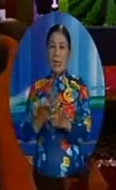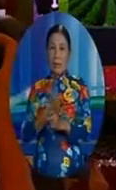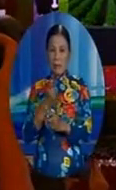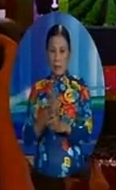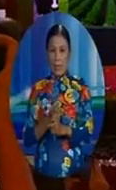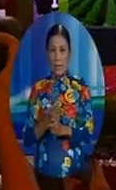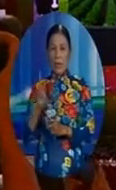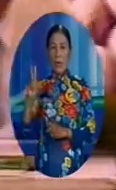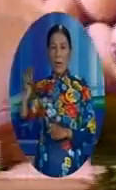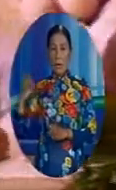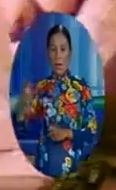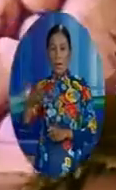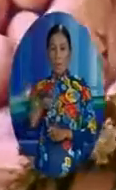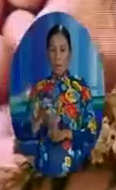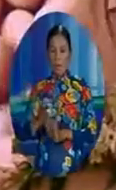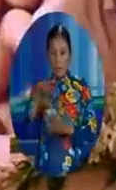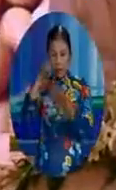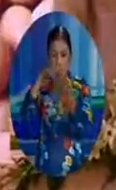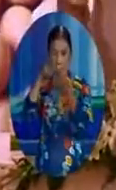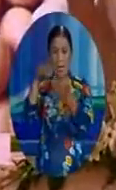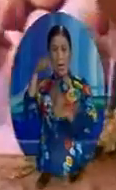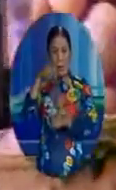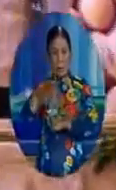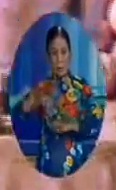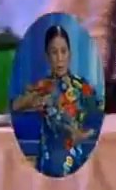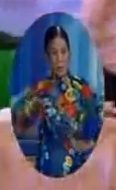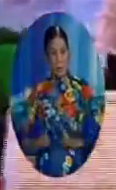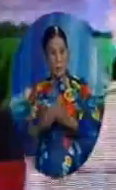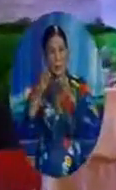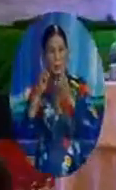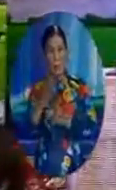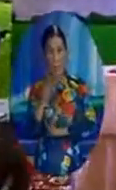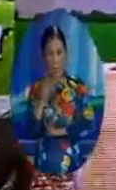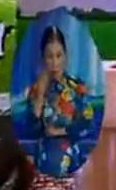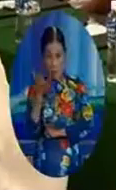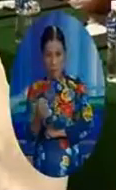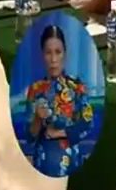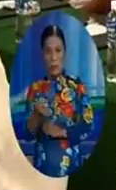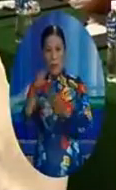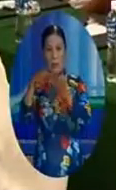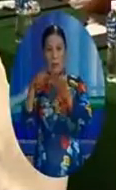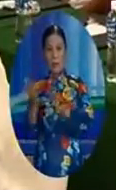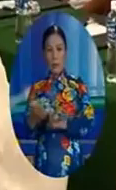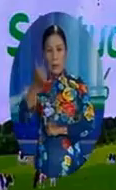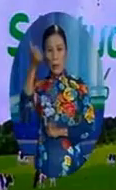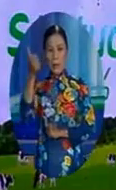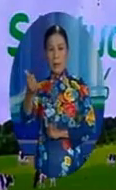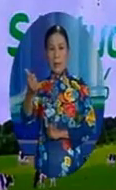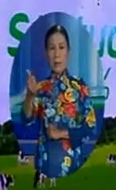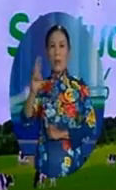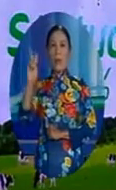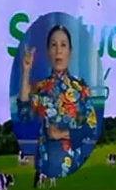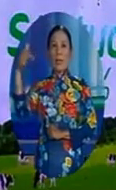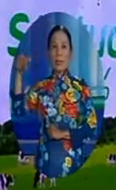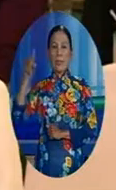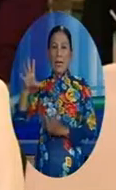Khoa học Kỹ thuật Nông nghiệp miền Nam sẽ nghiên cứu giống và trồng thực nghiệm để cho ra những loại đậu tương với năng suất cao, chất lượng tốt. Hoàng Anh Gia Lai sẽ dành